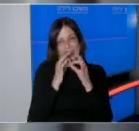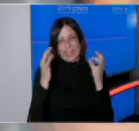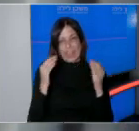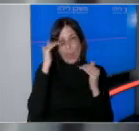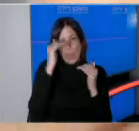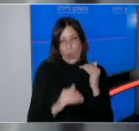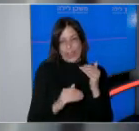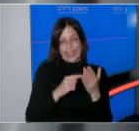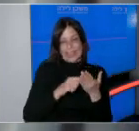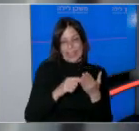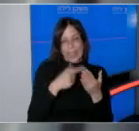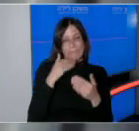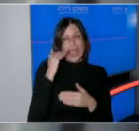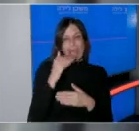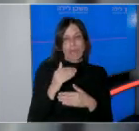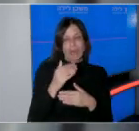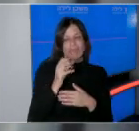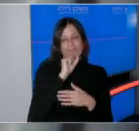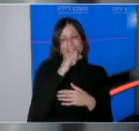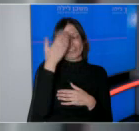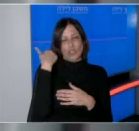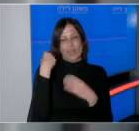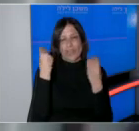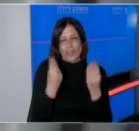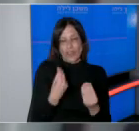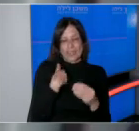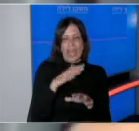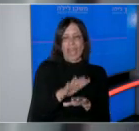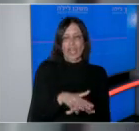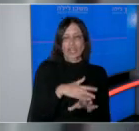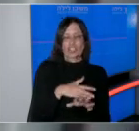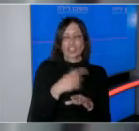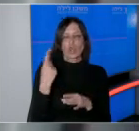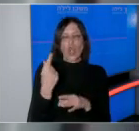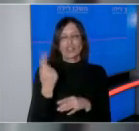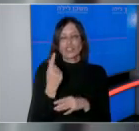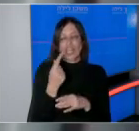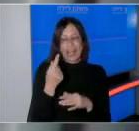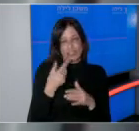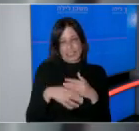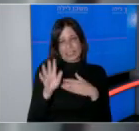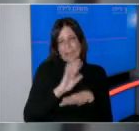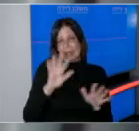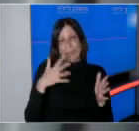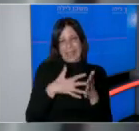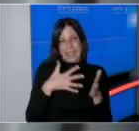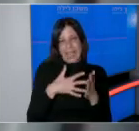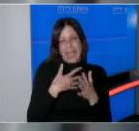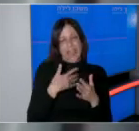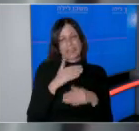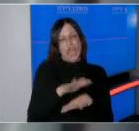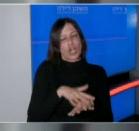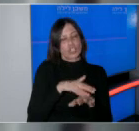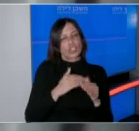הגרעון חזרה לרמות הישנות והטובות, אז נרגיש כל שקל שיצא ללא בקרה, נרגיש את זה על ידי העלאת